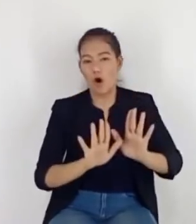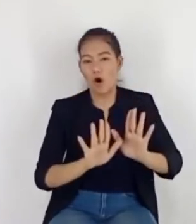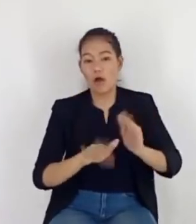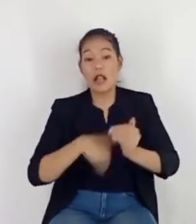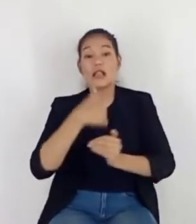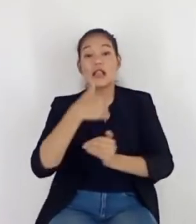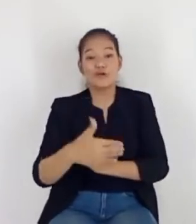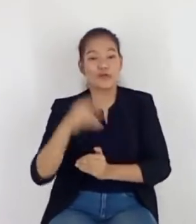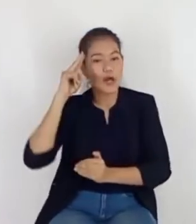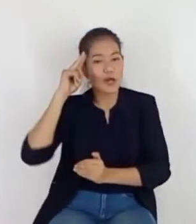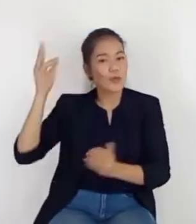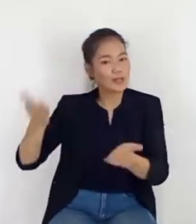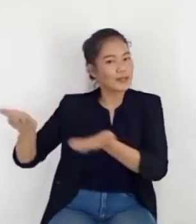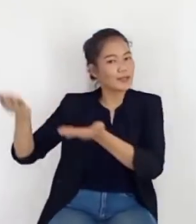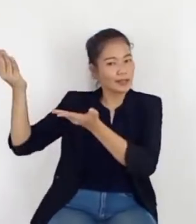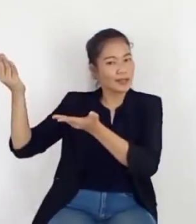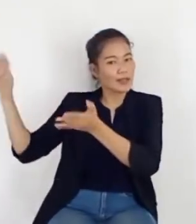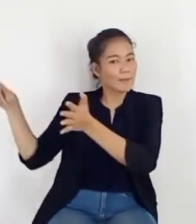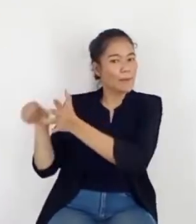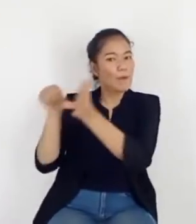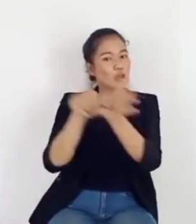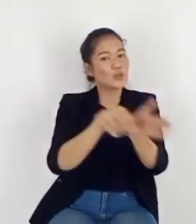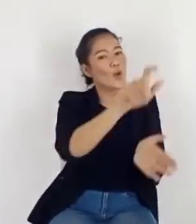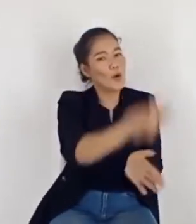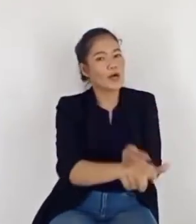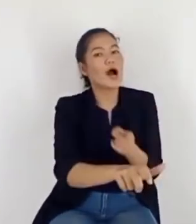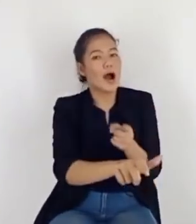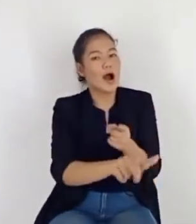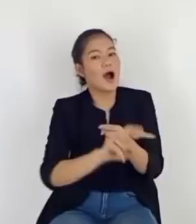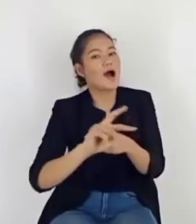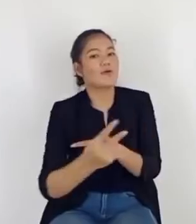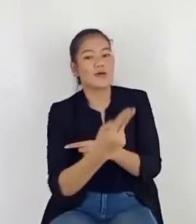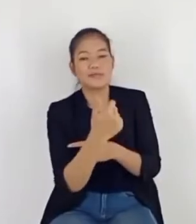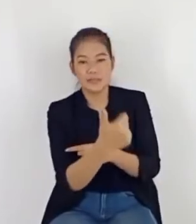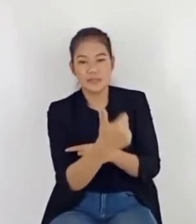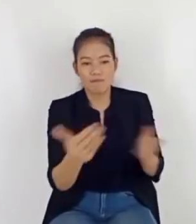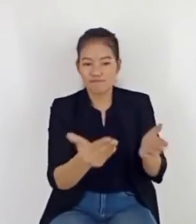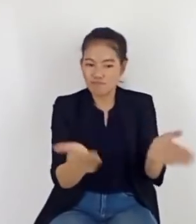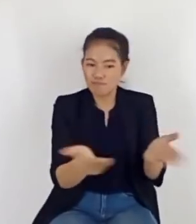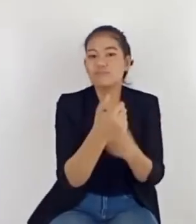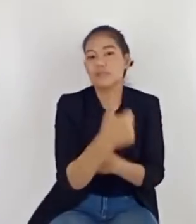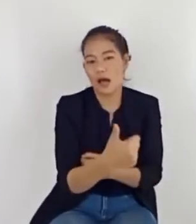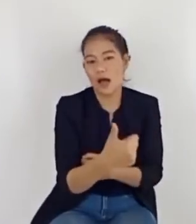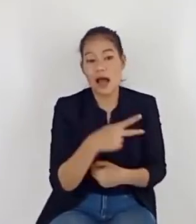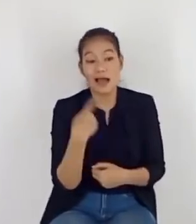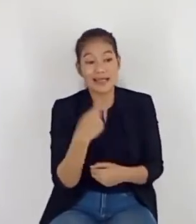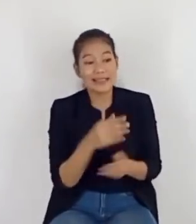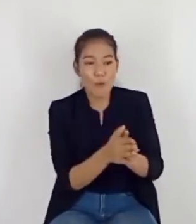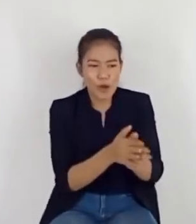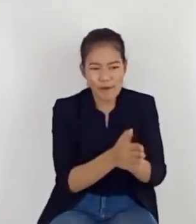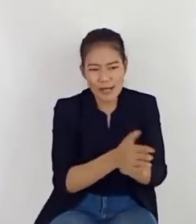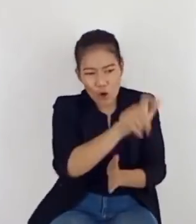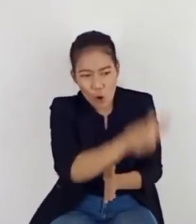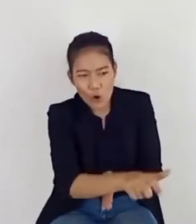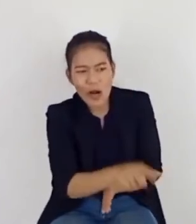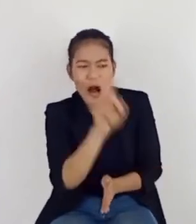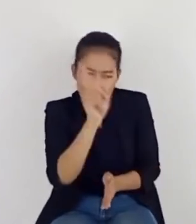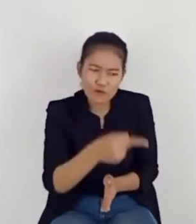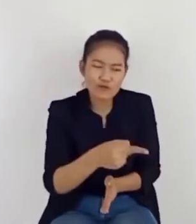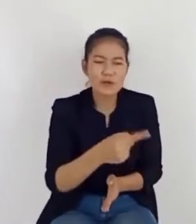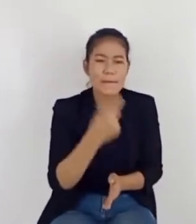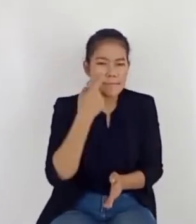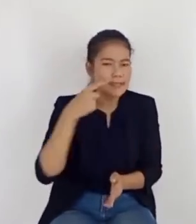yang menolong orang itu mengalami pemulihan. Kita mendorong orang untuk yakin bahwa